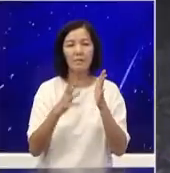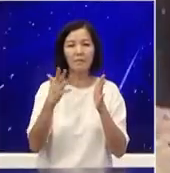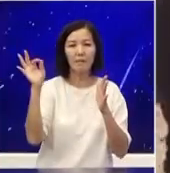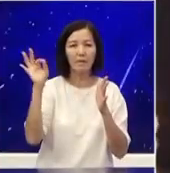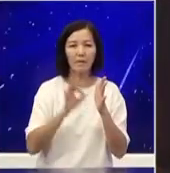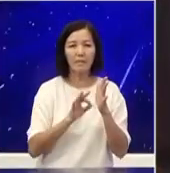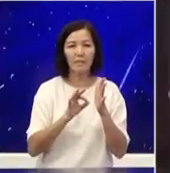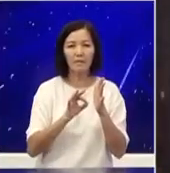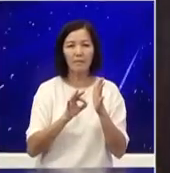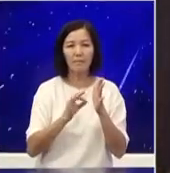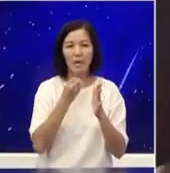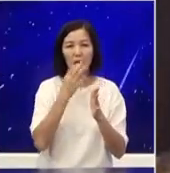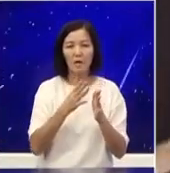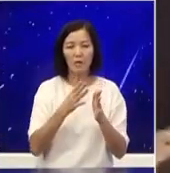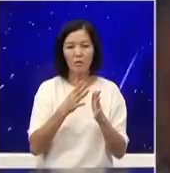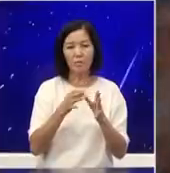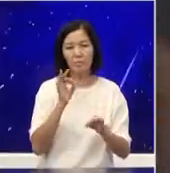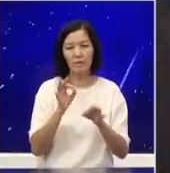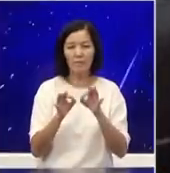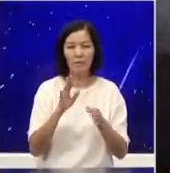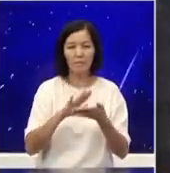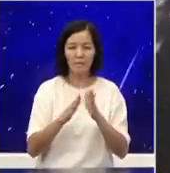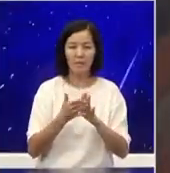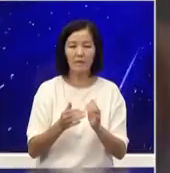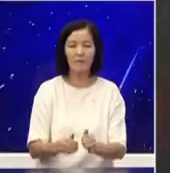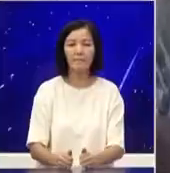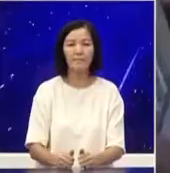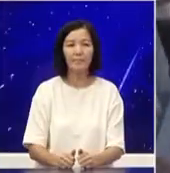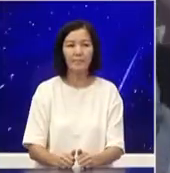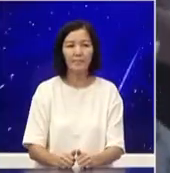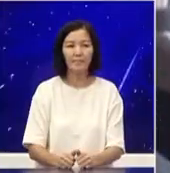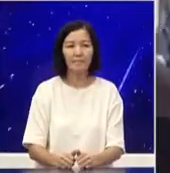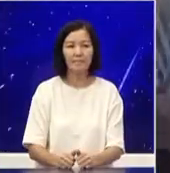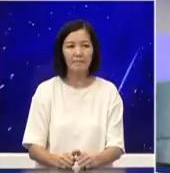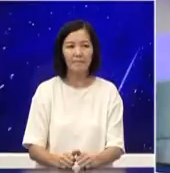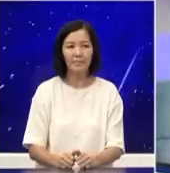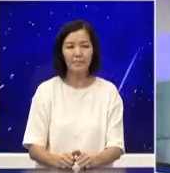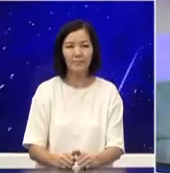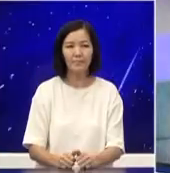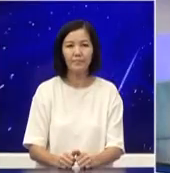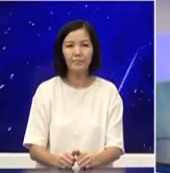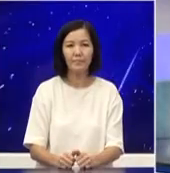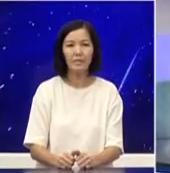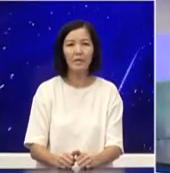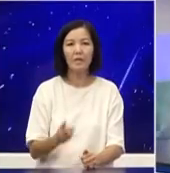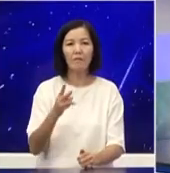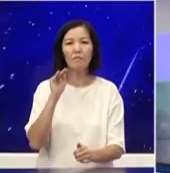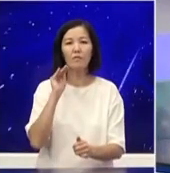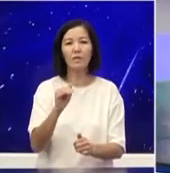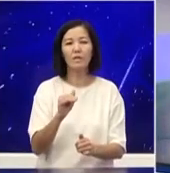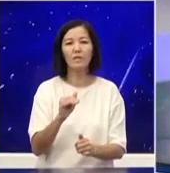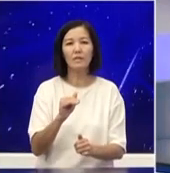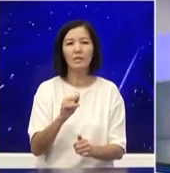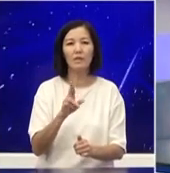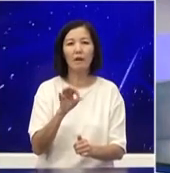75% их находится в хорошем и удовлетворительном состоянии. Около 2000 кустов